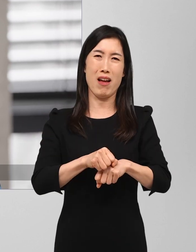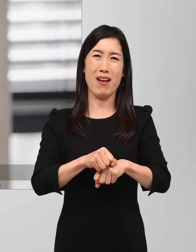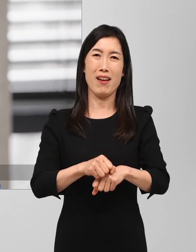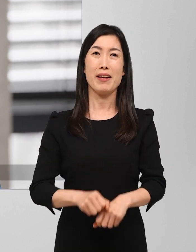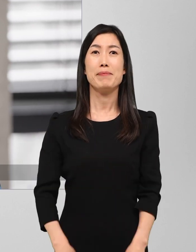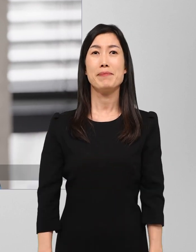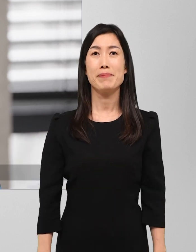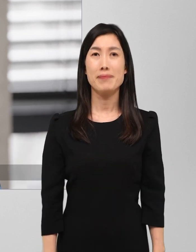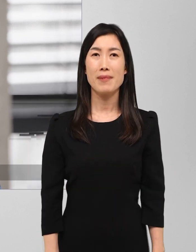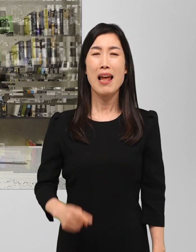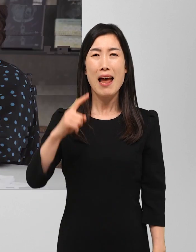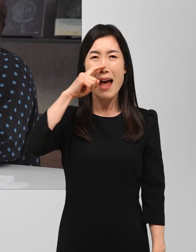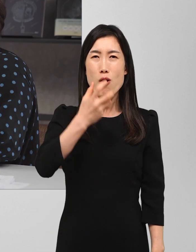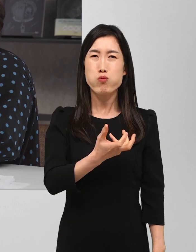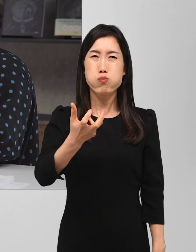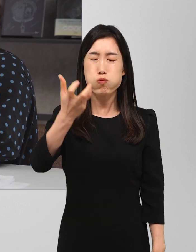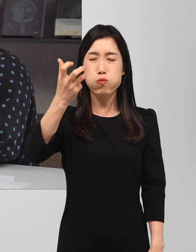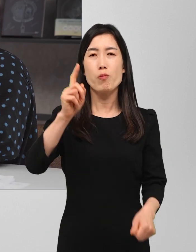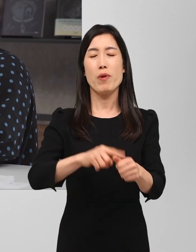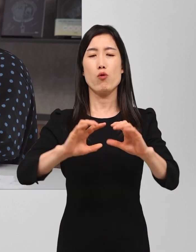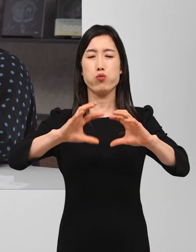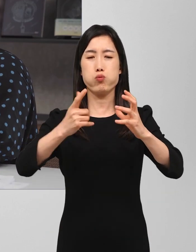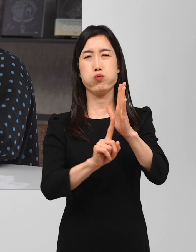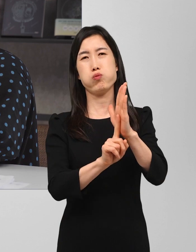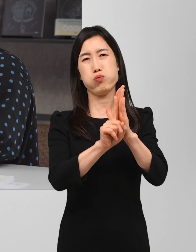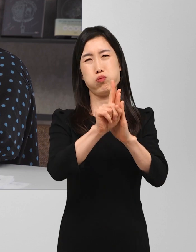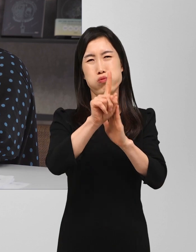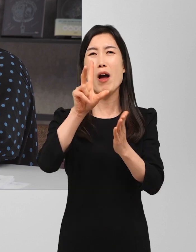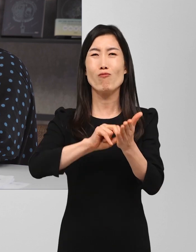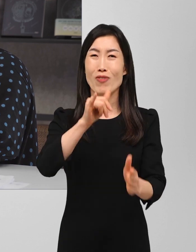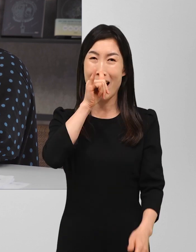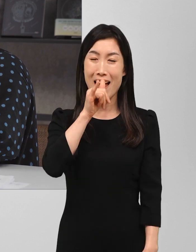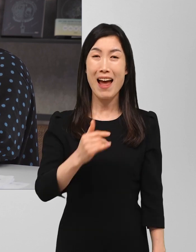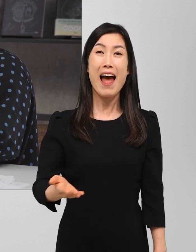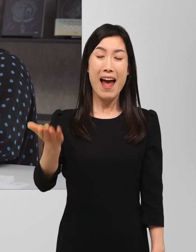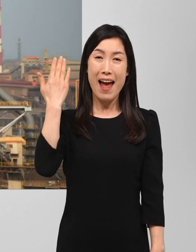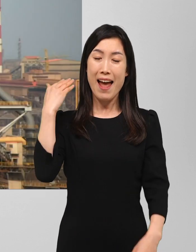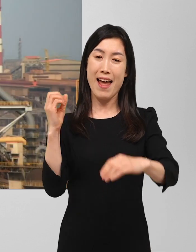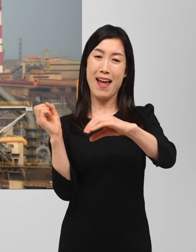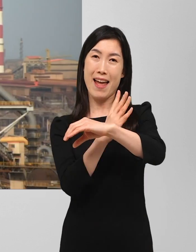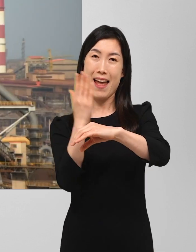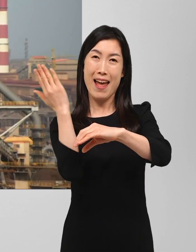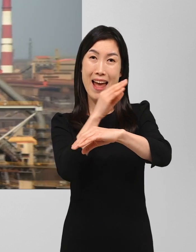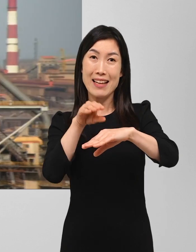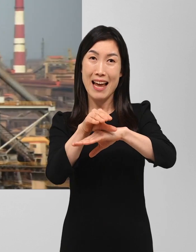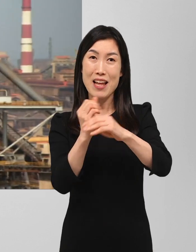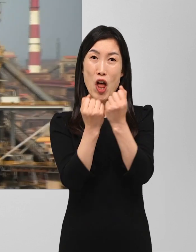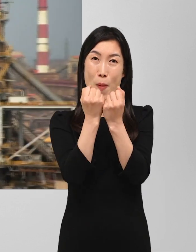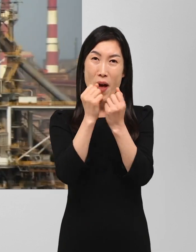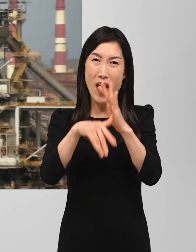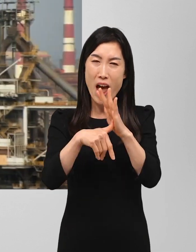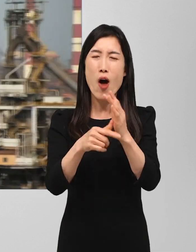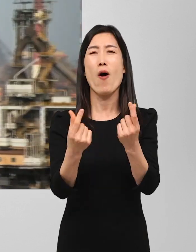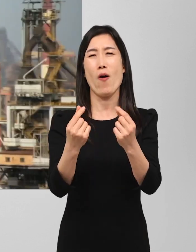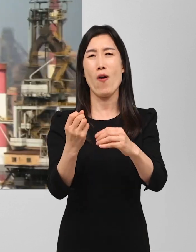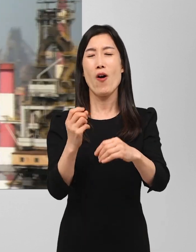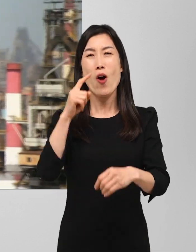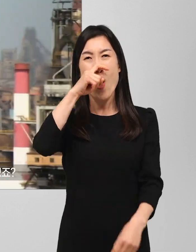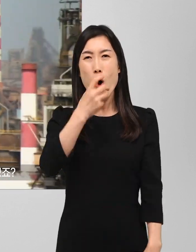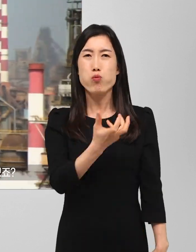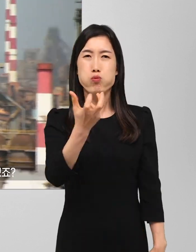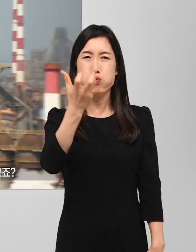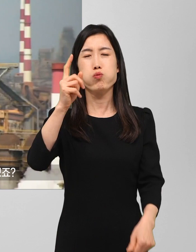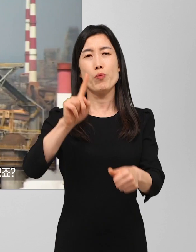거죠. 이산화탄소 발생으로 인한 기후변화의 문제도 있습니다. 친환경 자판에서도 잠깐 얘기를